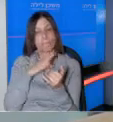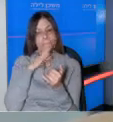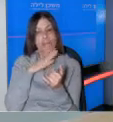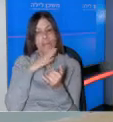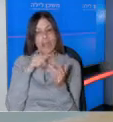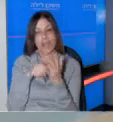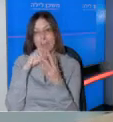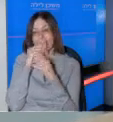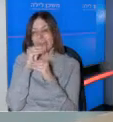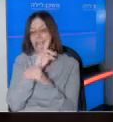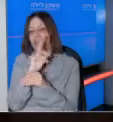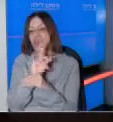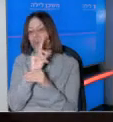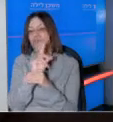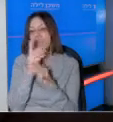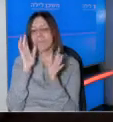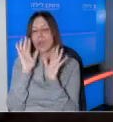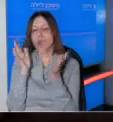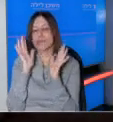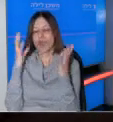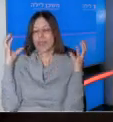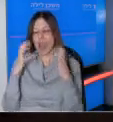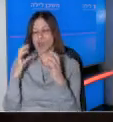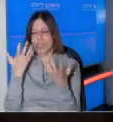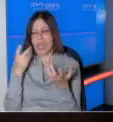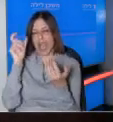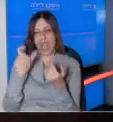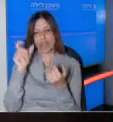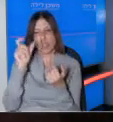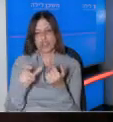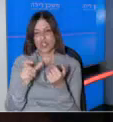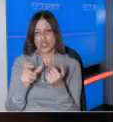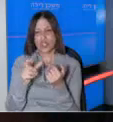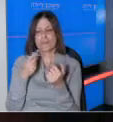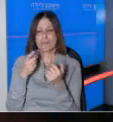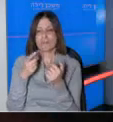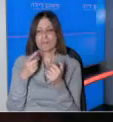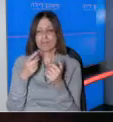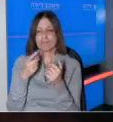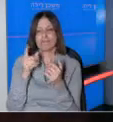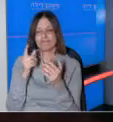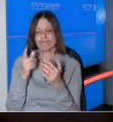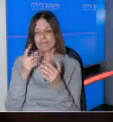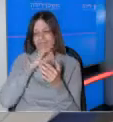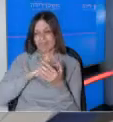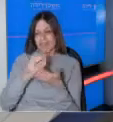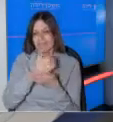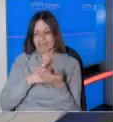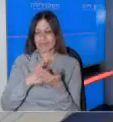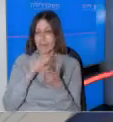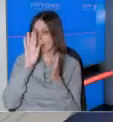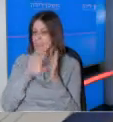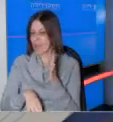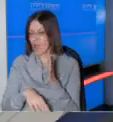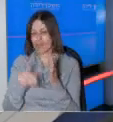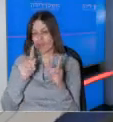כי אנחנו מדברים על תקופה מאוד מאוד לחוצה, שאנשים ירדו בפדיון החודשי שלהם, זה לא אותם